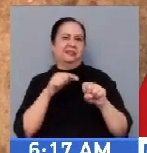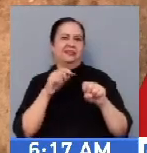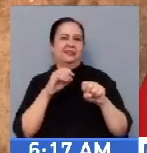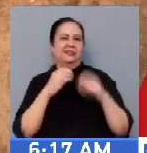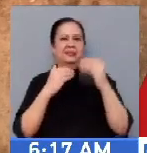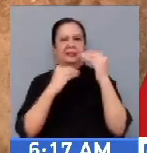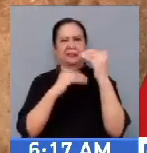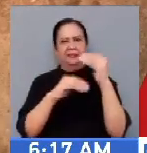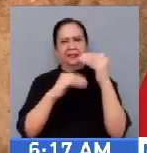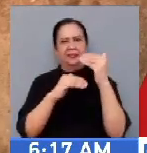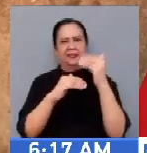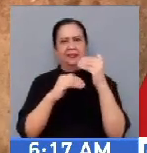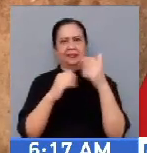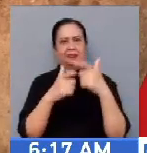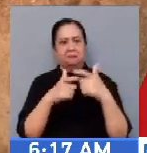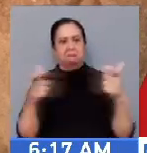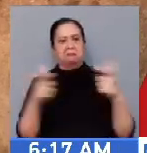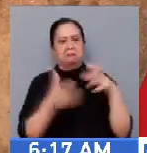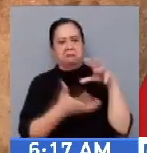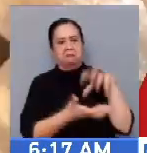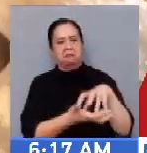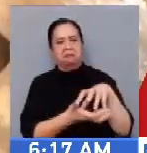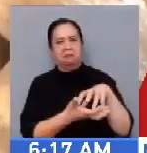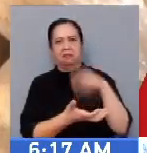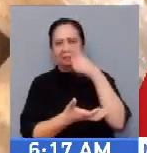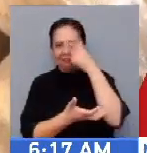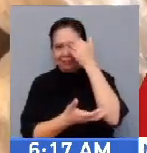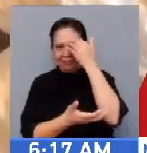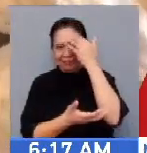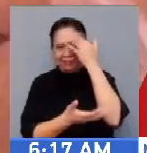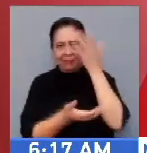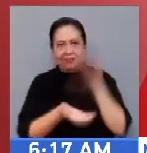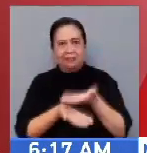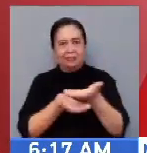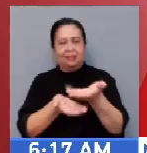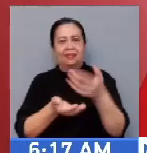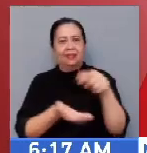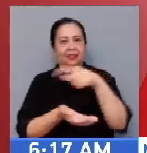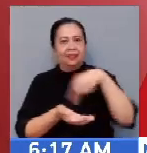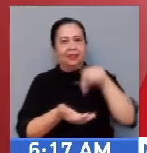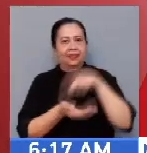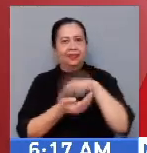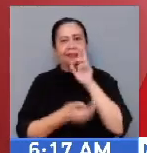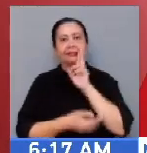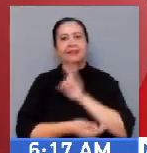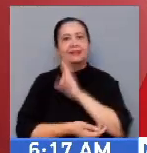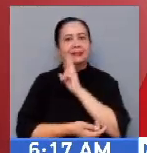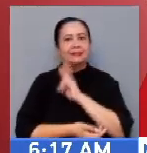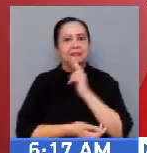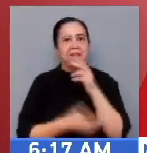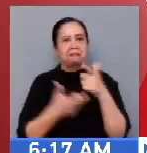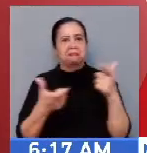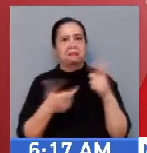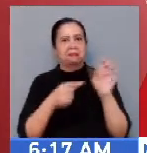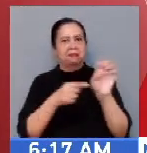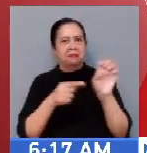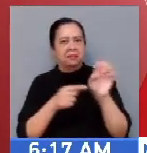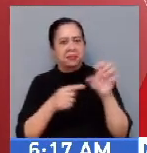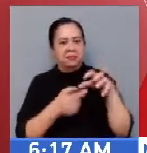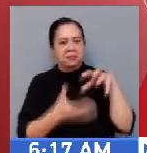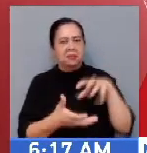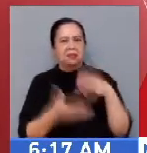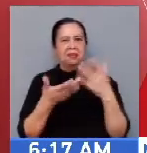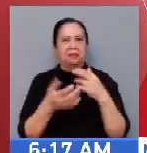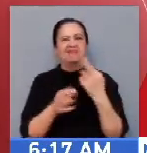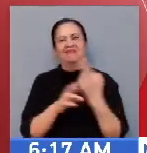large servings kasi alam nyo naman po, ino-offer ng ating mga restaurant yung mga large and extra large. Baka po ngayon, regular fries lang